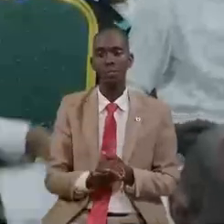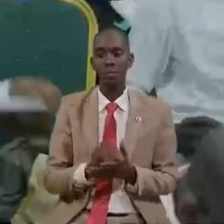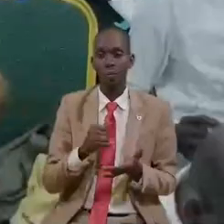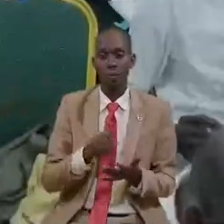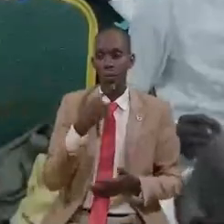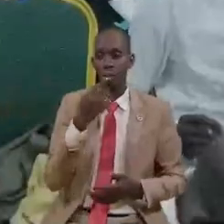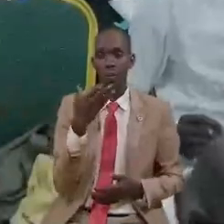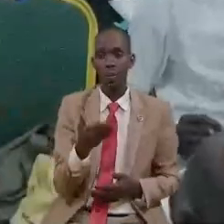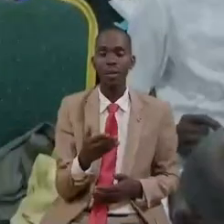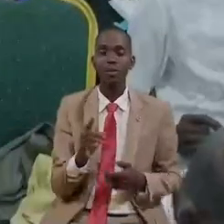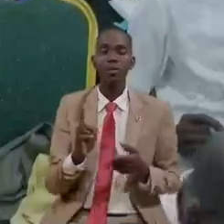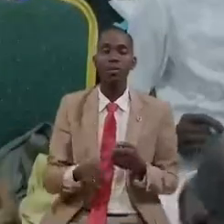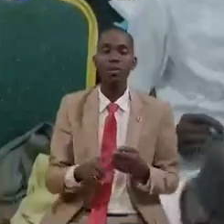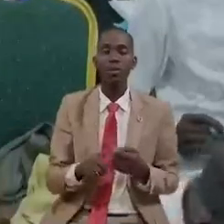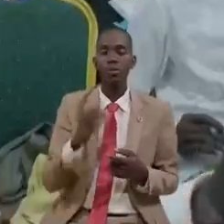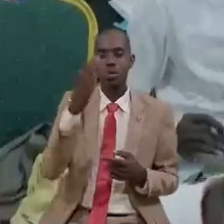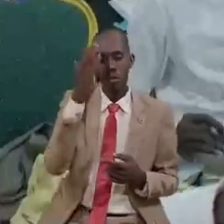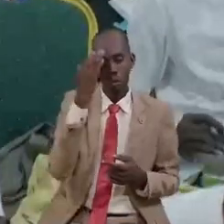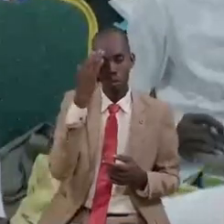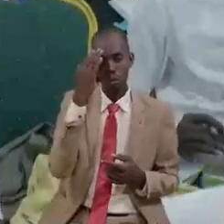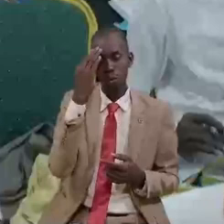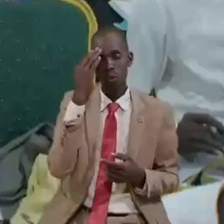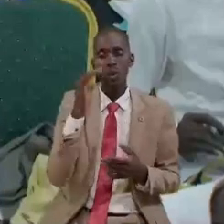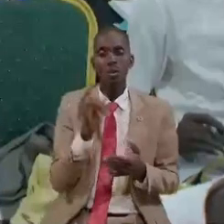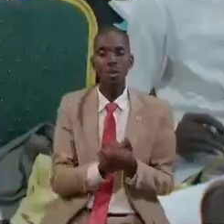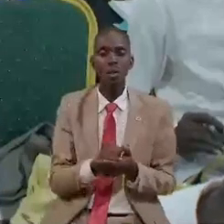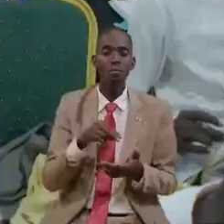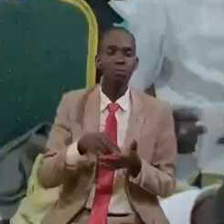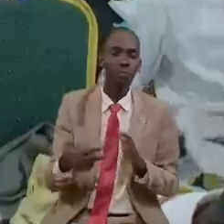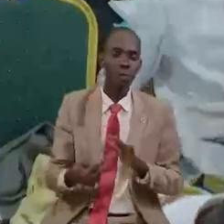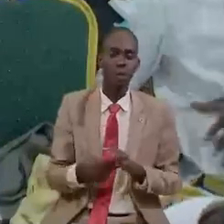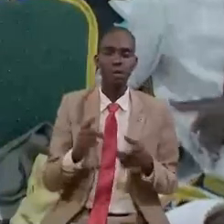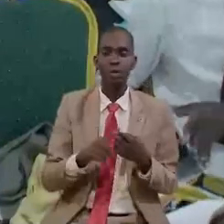19, qui dit, car Dieu,